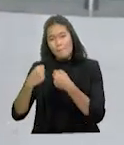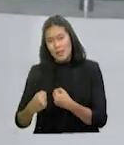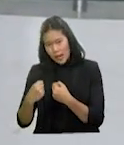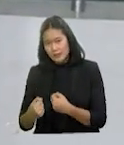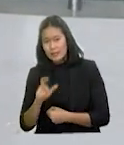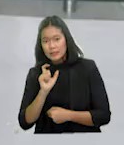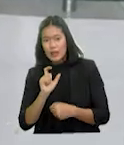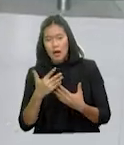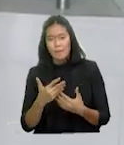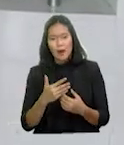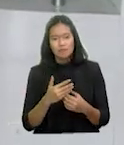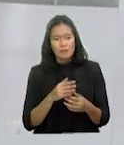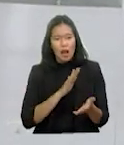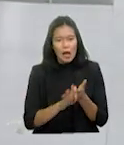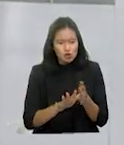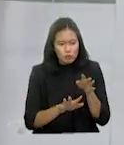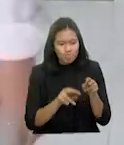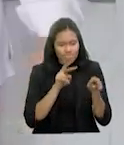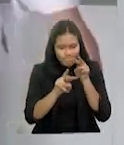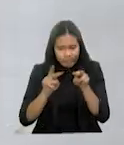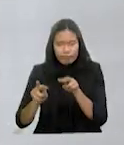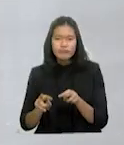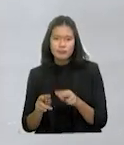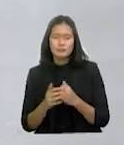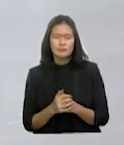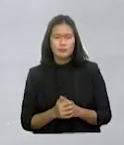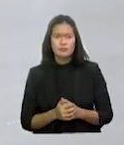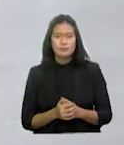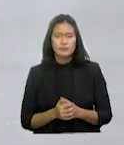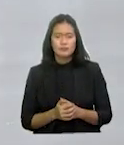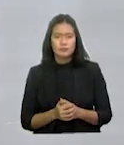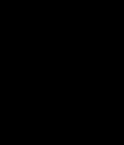metode fast track. Dari Bekasi, Jawa Barat, Rahmat Hidayat, iNews melaporkan.